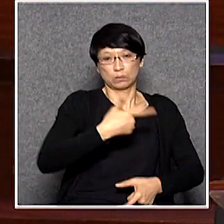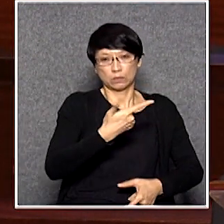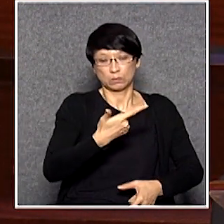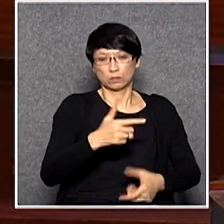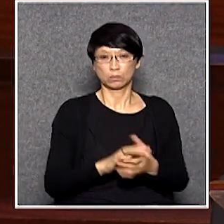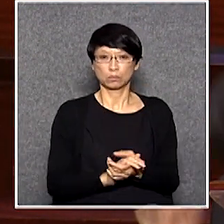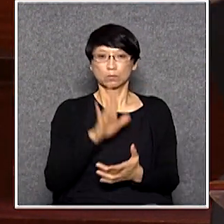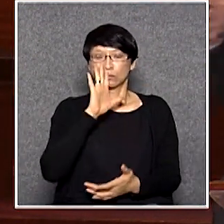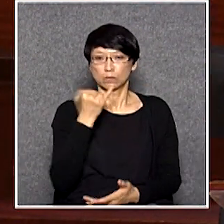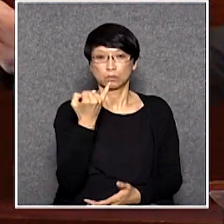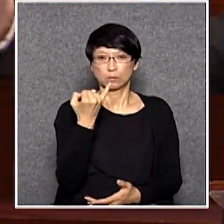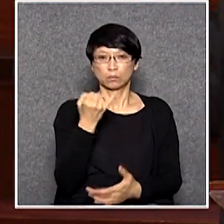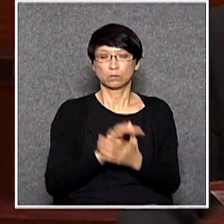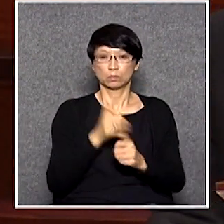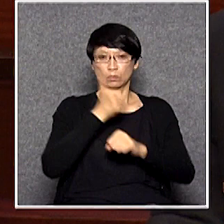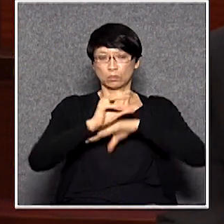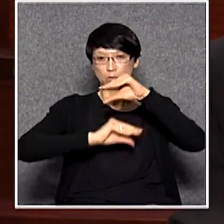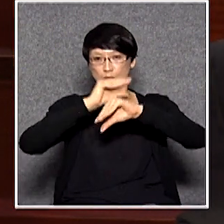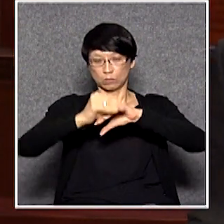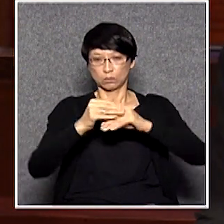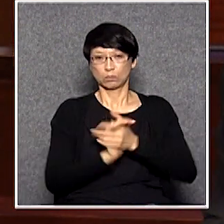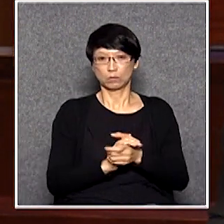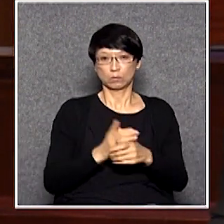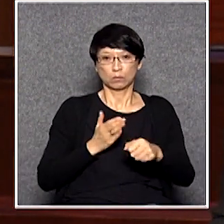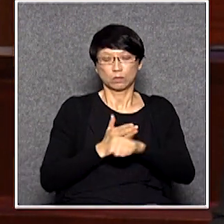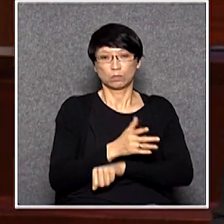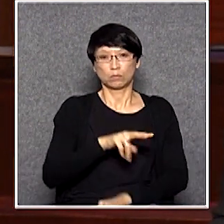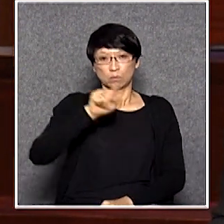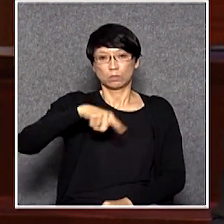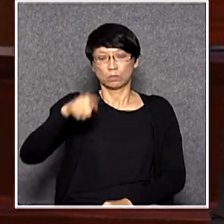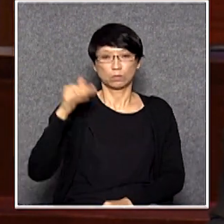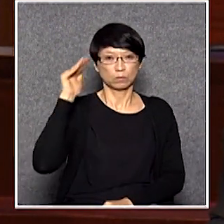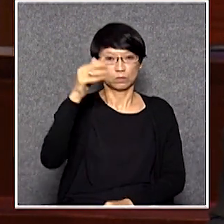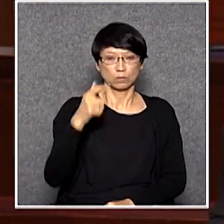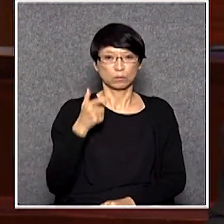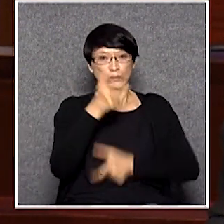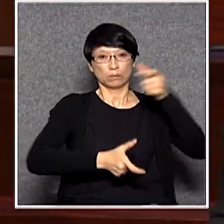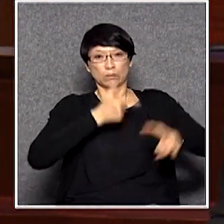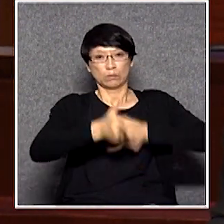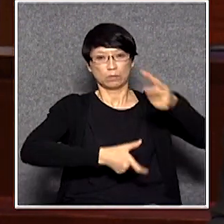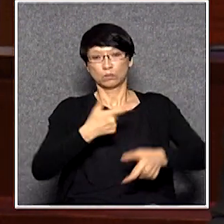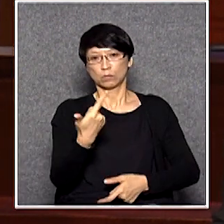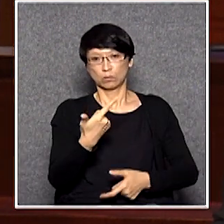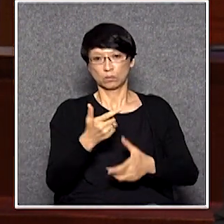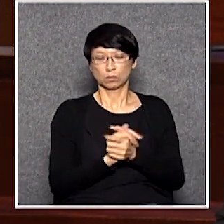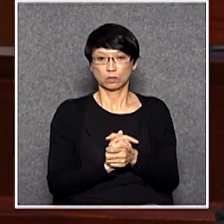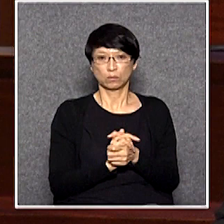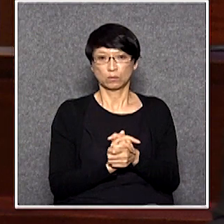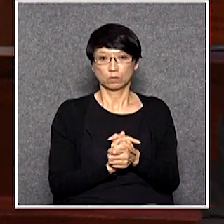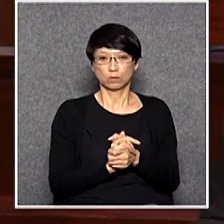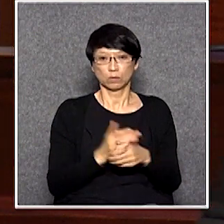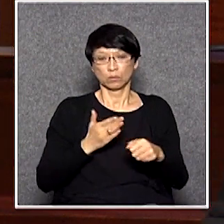支呢、這個就係冤枉甘心。1000億啊！而家講緊加埋，阿主席，1000億係咩概念